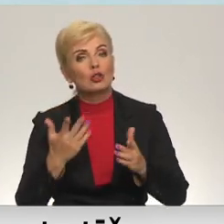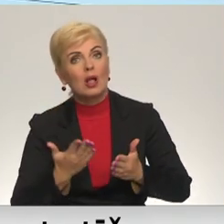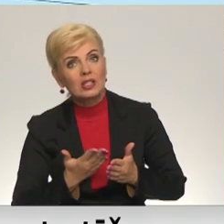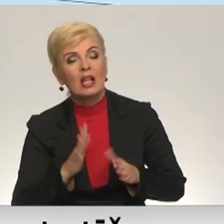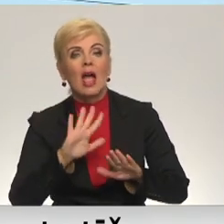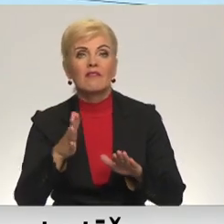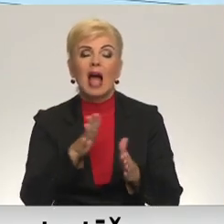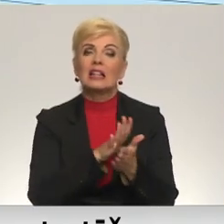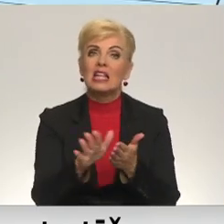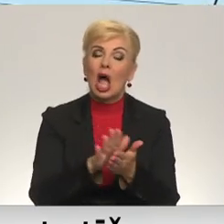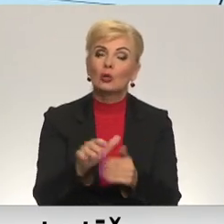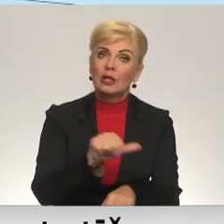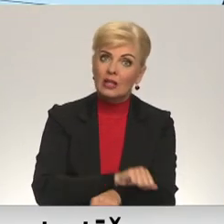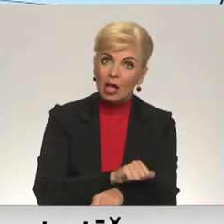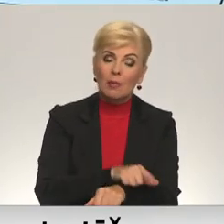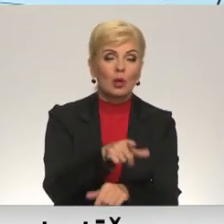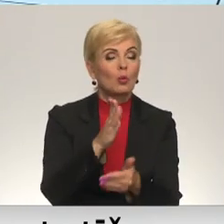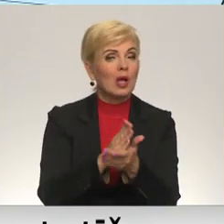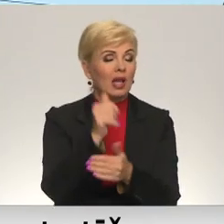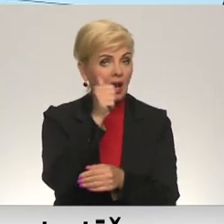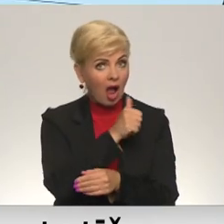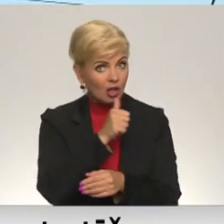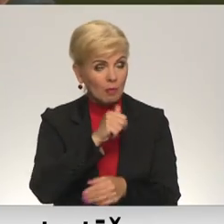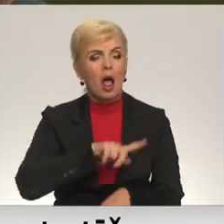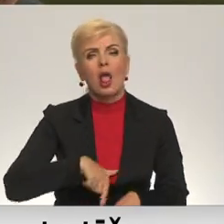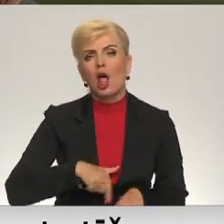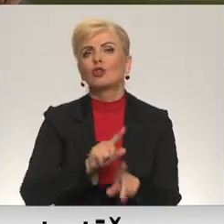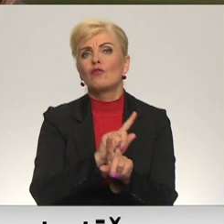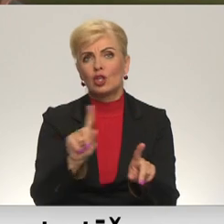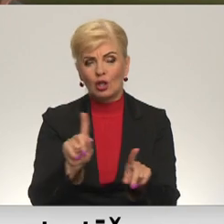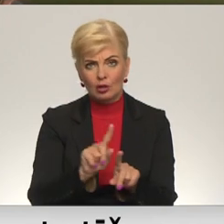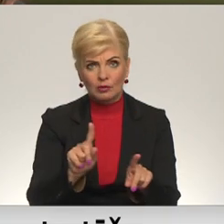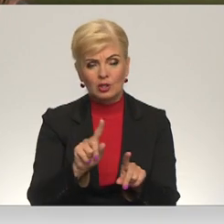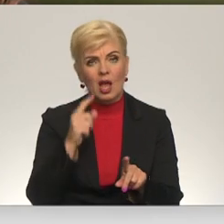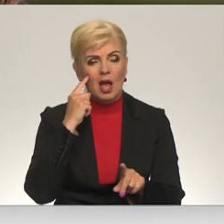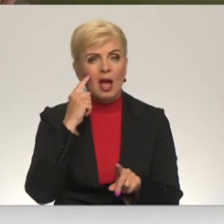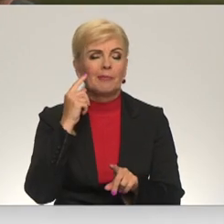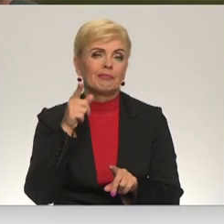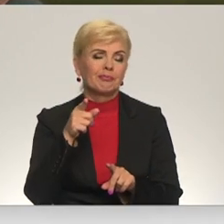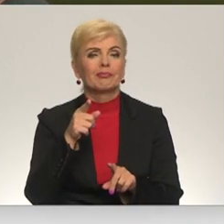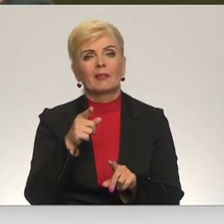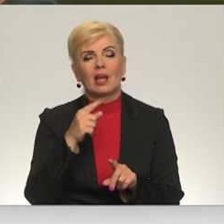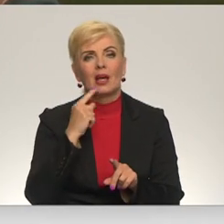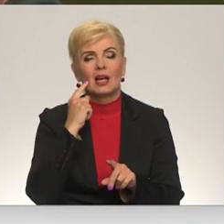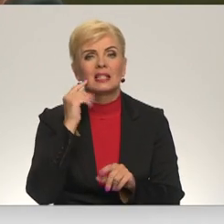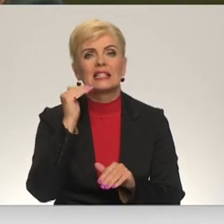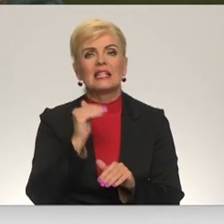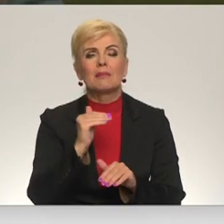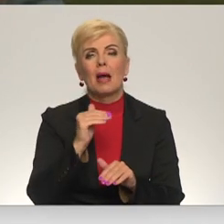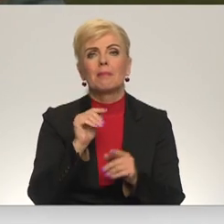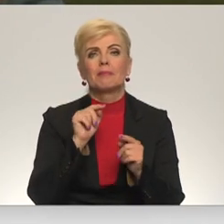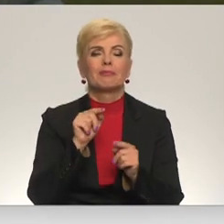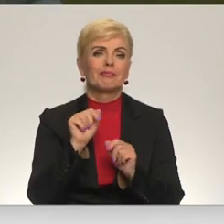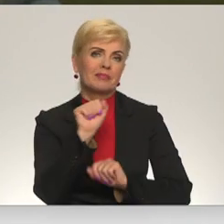narkotikas. Tas notiek anonīmi. Latvijā joprojām pastāv ļoti liela stigmatizācija pret šiem cilvēkiem. Lai